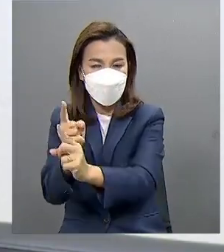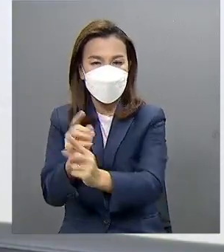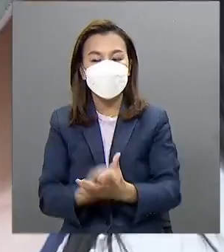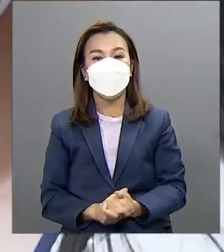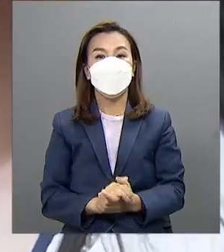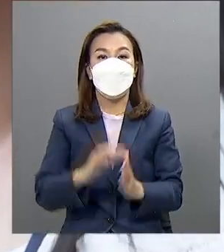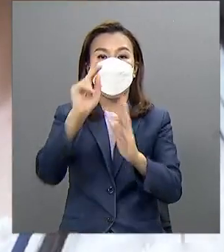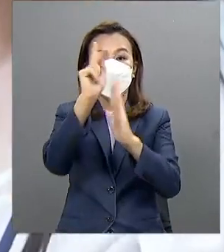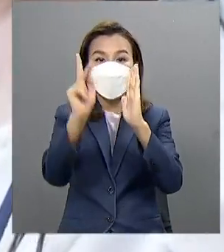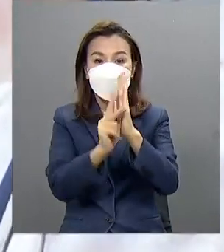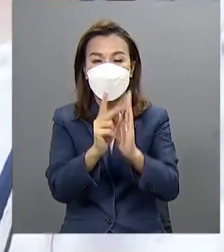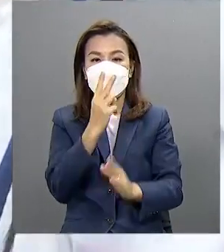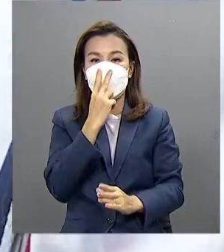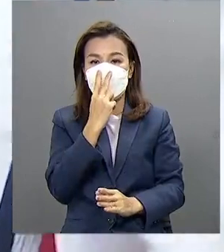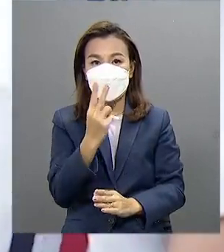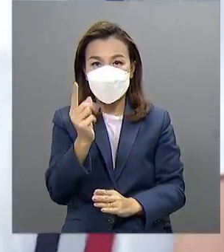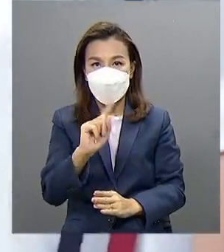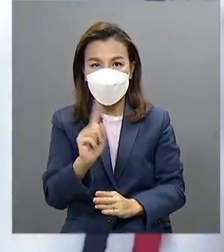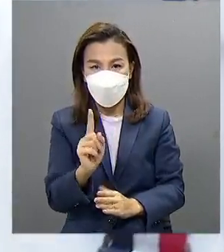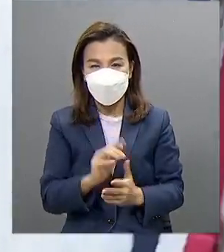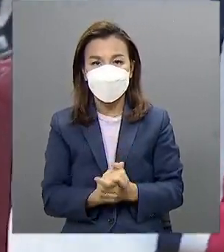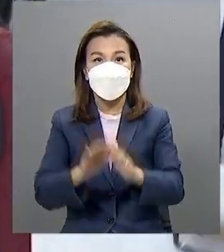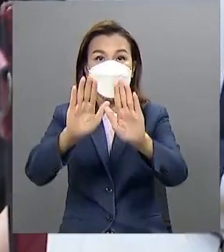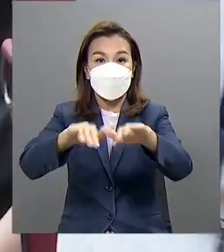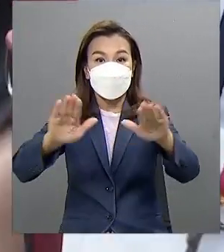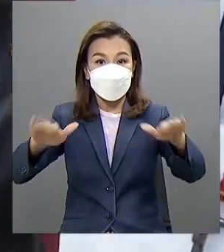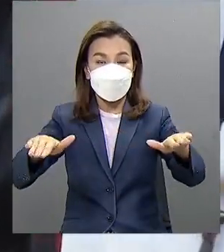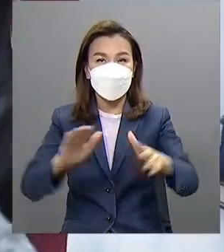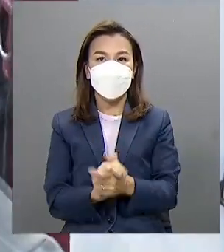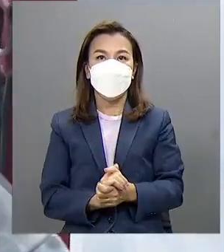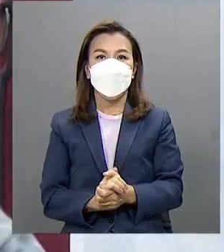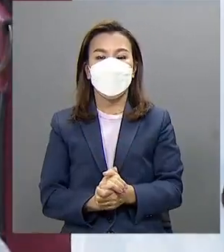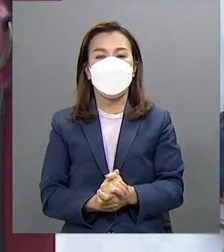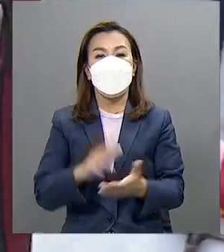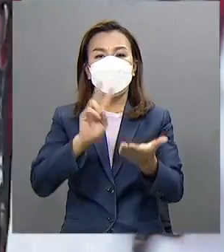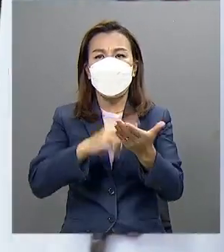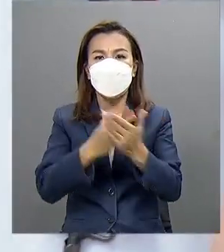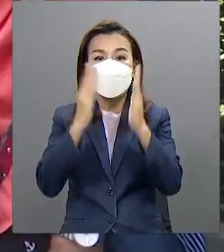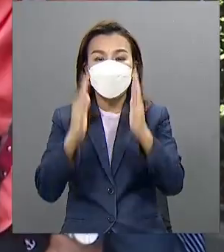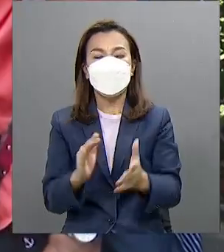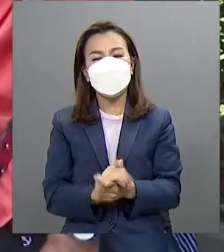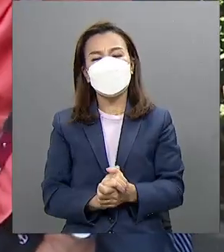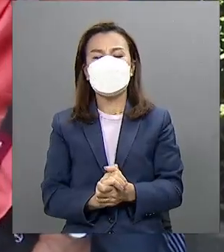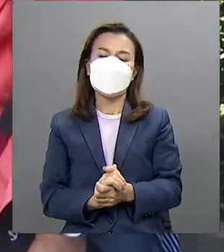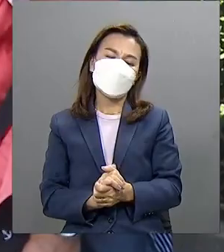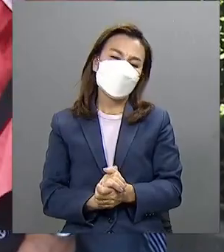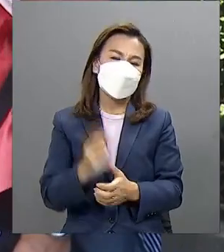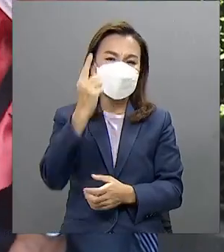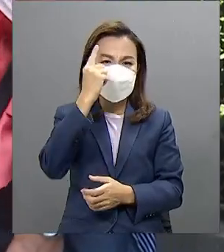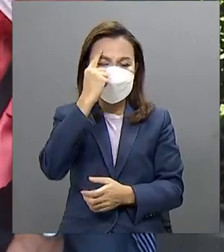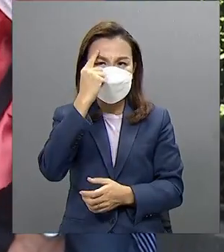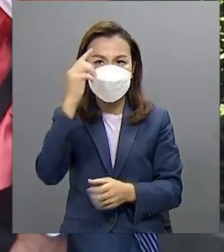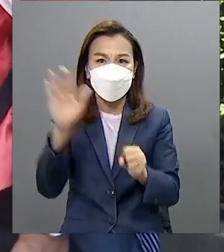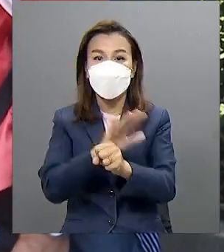างนี้ครับเขามองว่าเด็กเขาเรียกว่าเป็นบุคคลที่หย่อนความสามารถคือไม่รู้ผิดชอบชั่วดีไม่รู้อะไรต่างๆเพราะฉะนั้นต้องมีคนดูแล